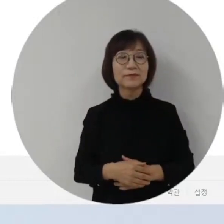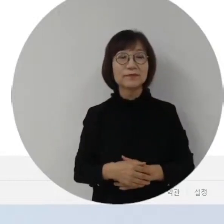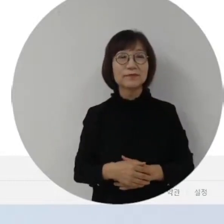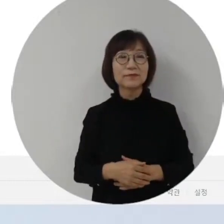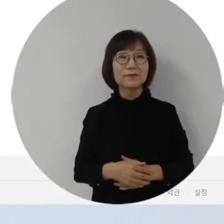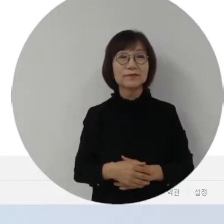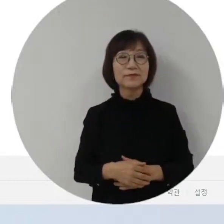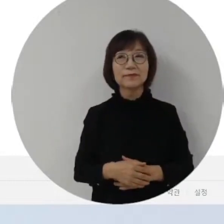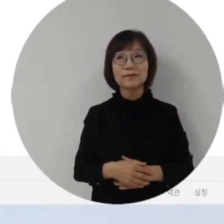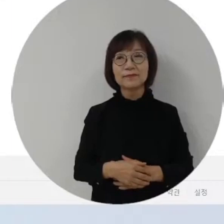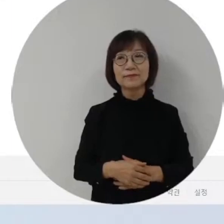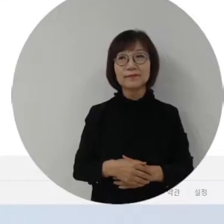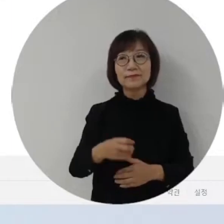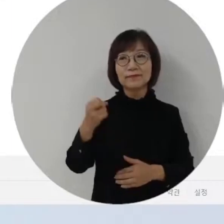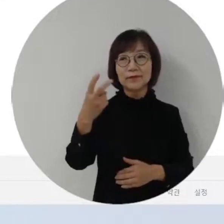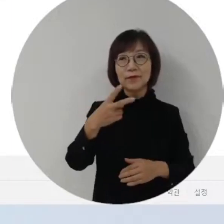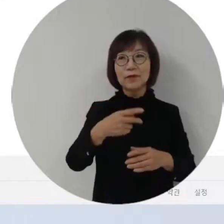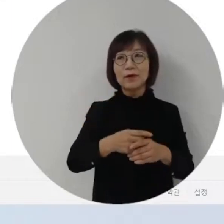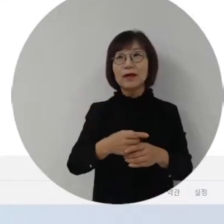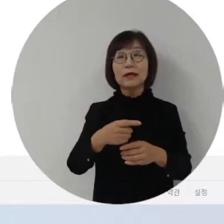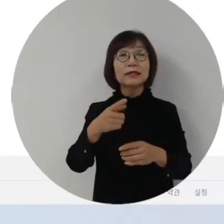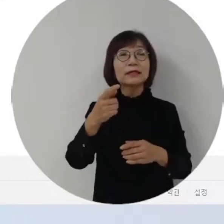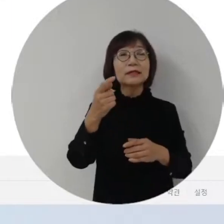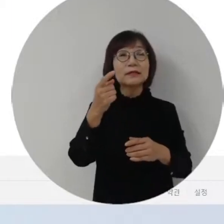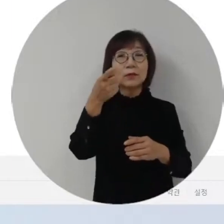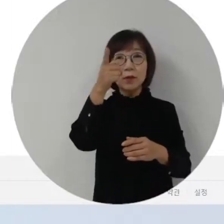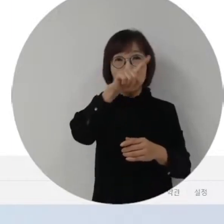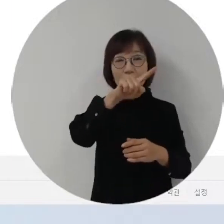때 이전 화면으로 가기입니다.